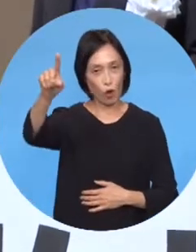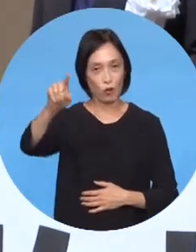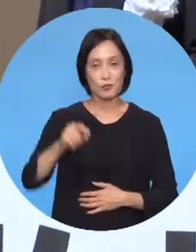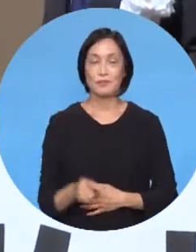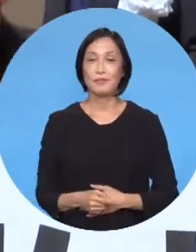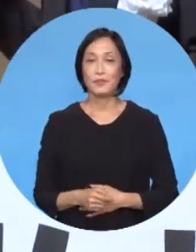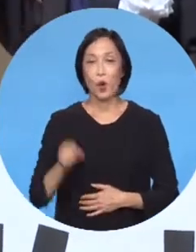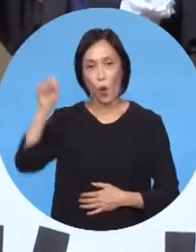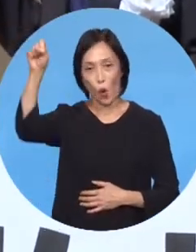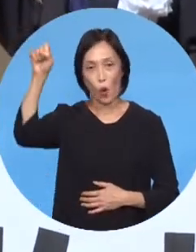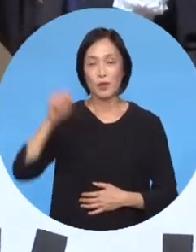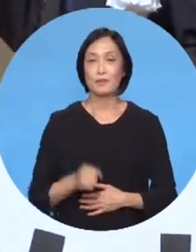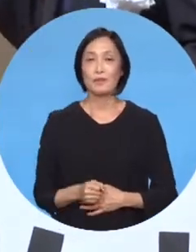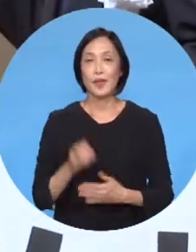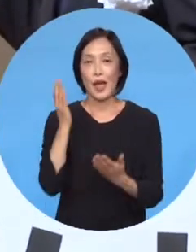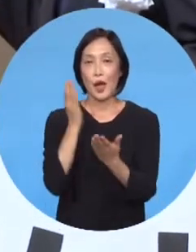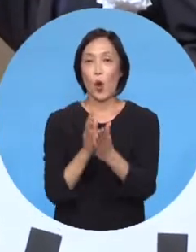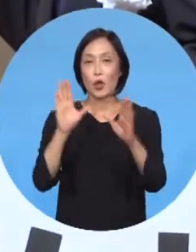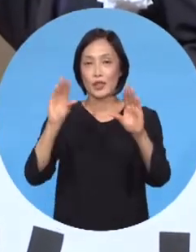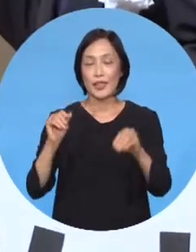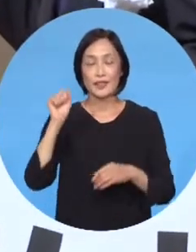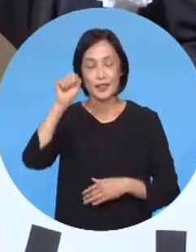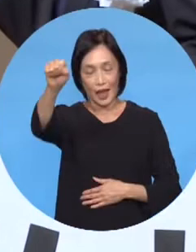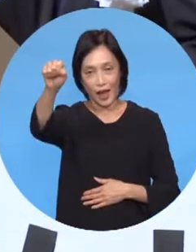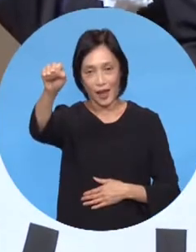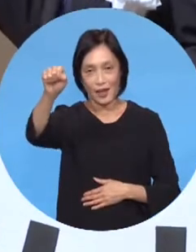ぞー、根絶だ